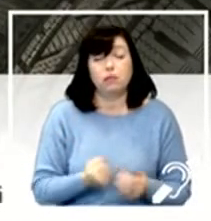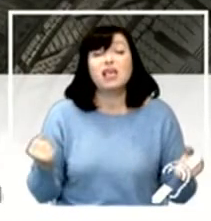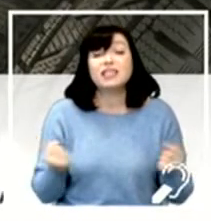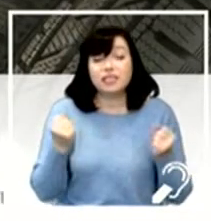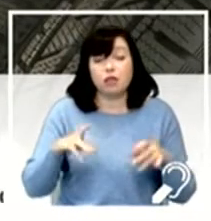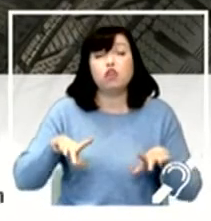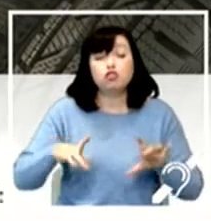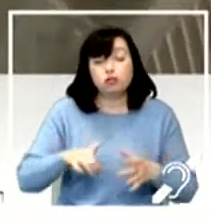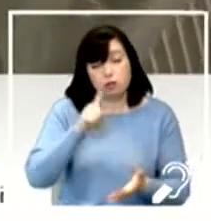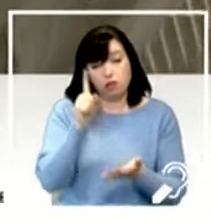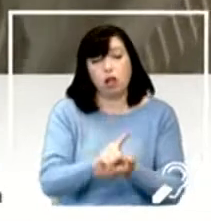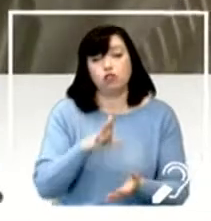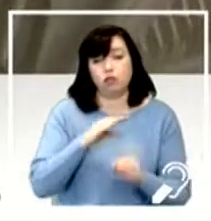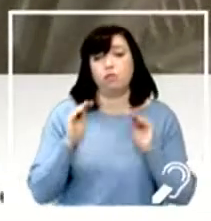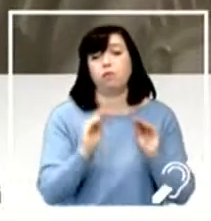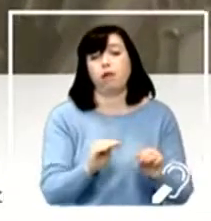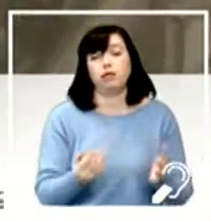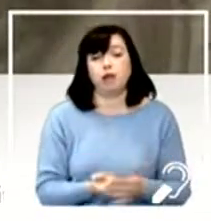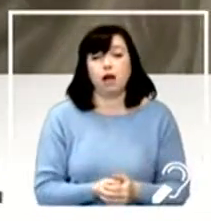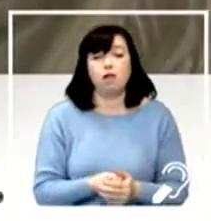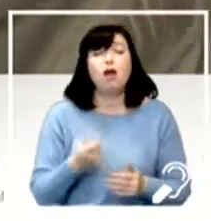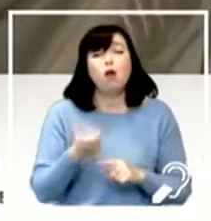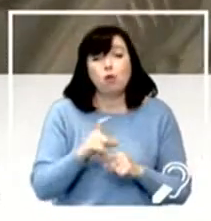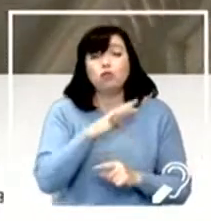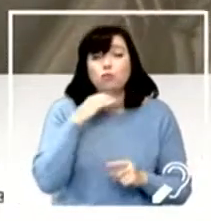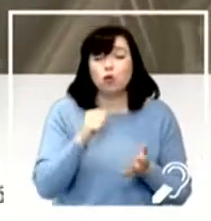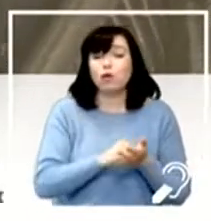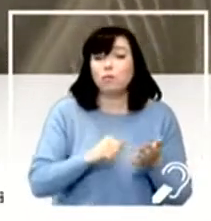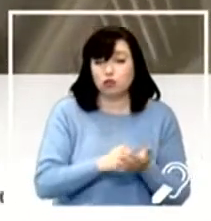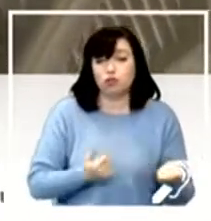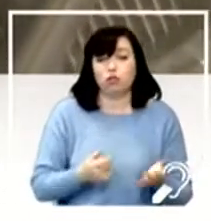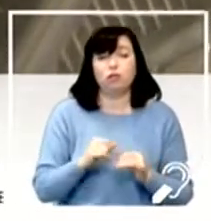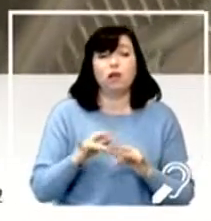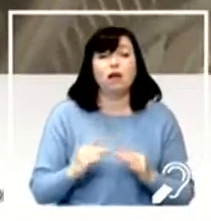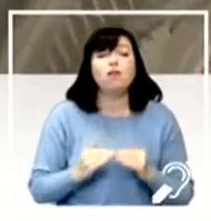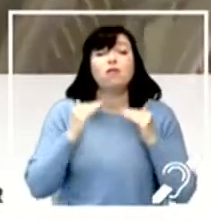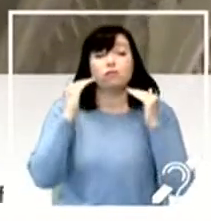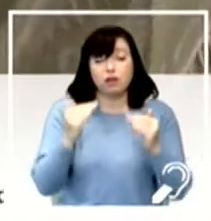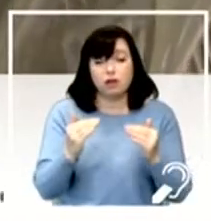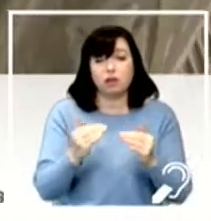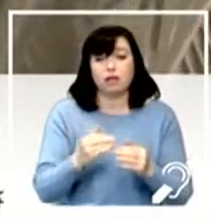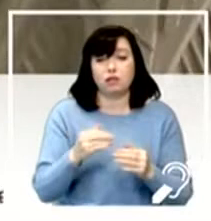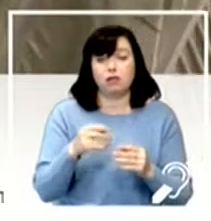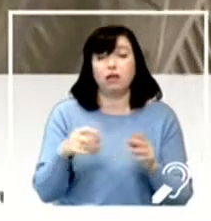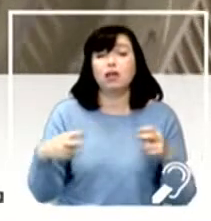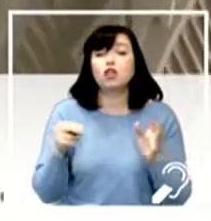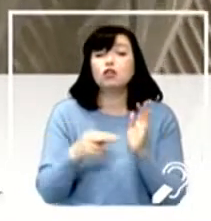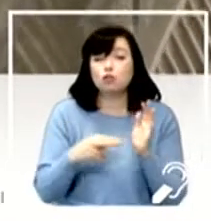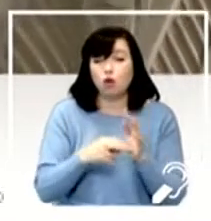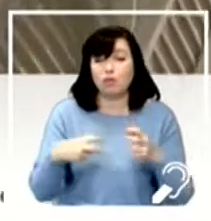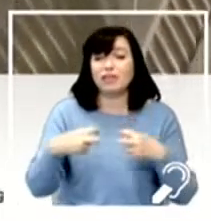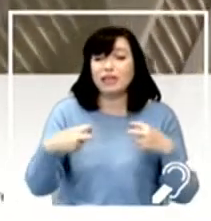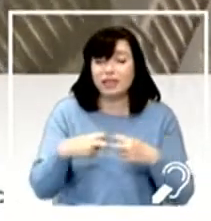зимние шины должны быть в любом случае на машине. То есть, здесь очень много факторов. Выросли сам каучук,